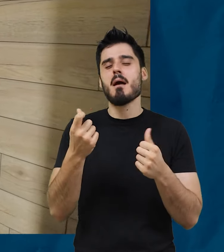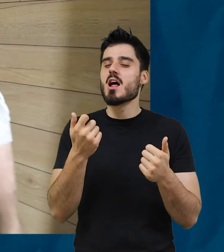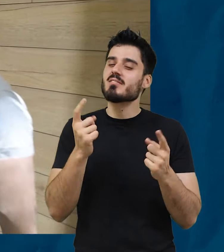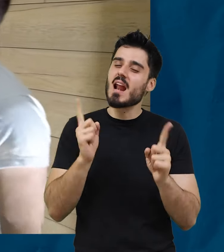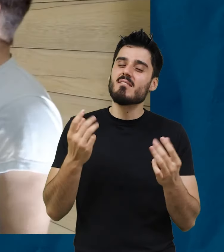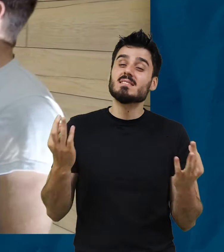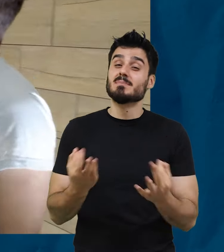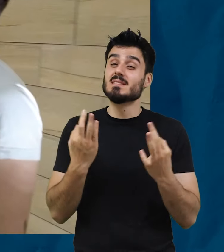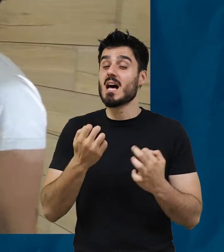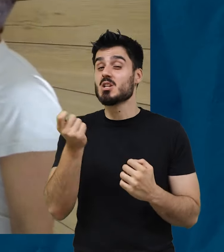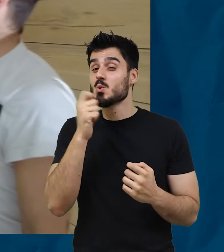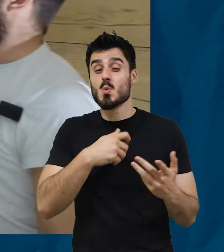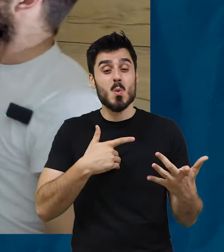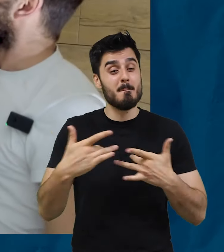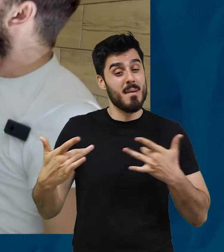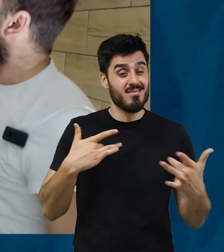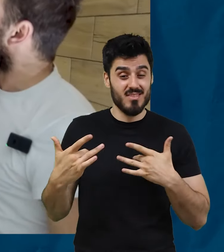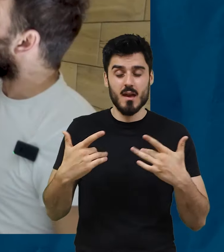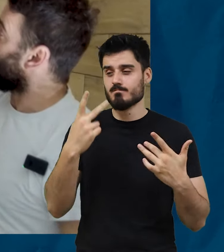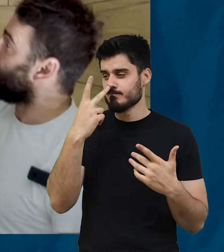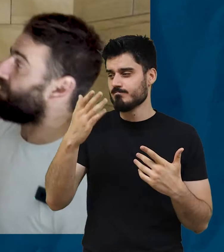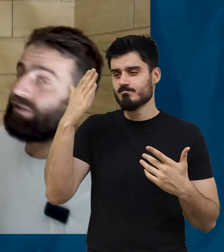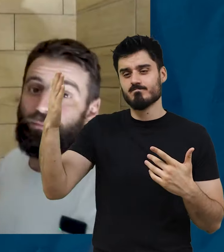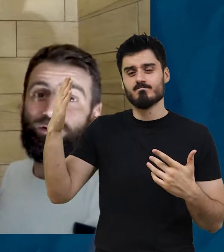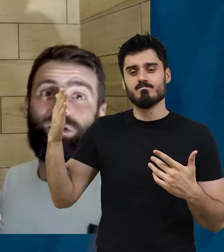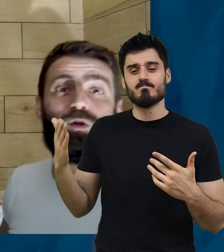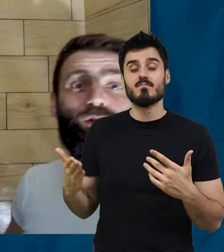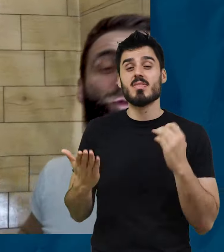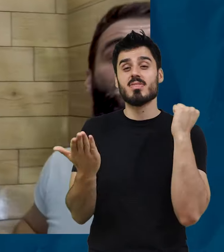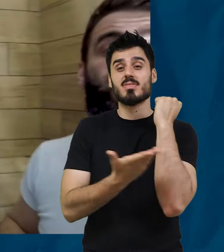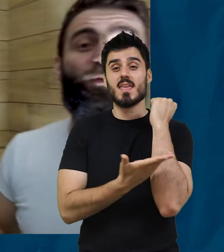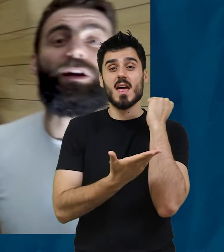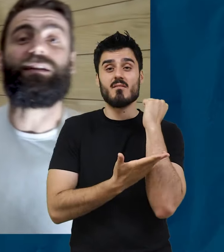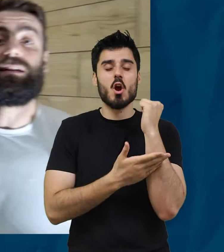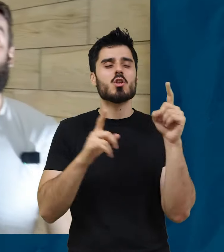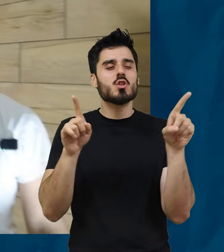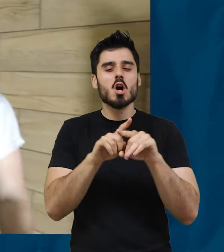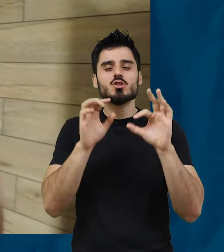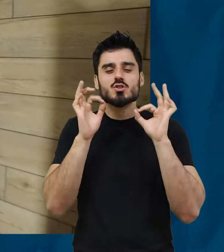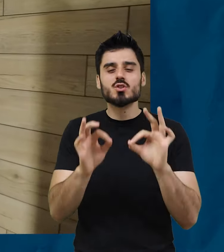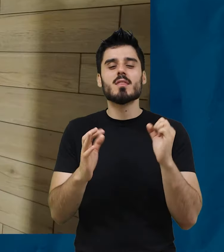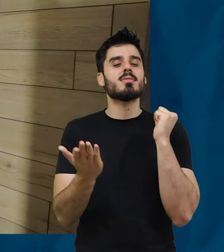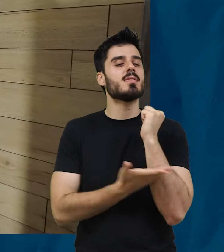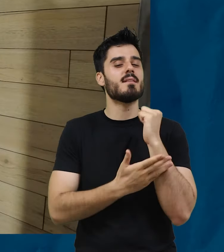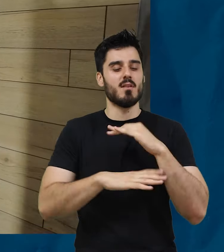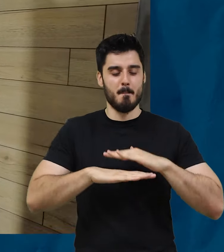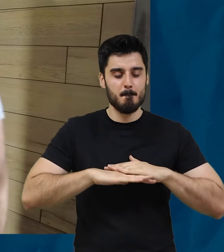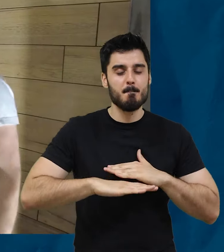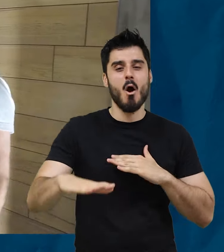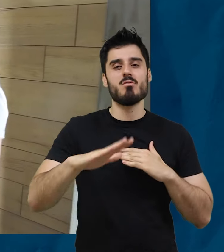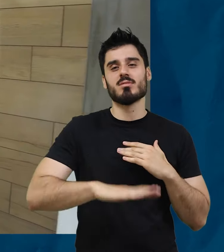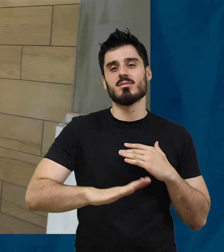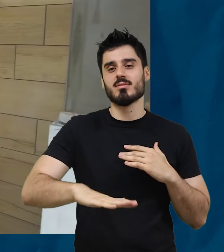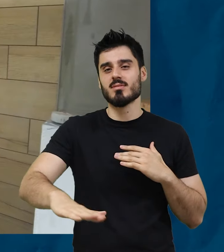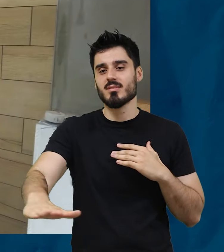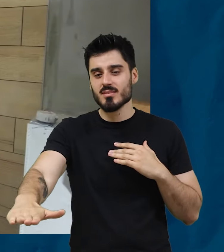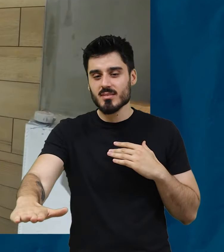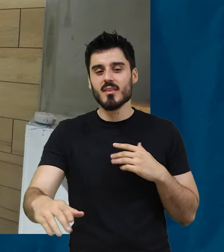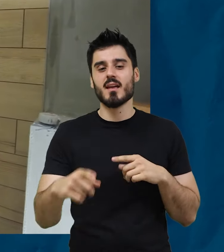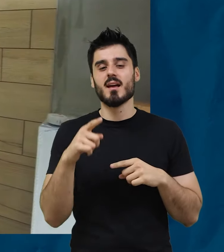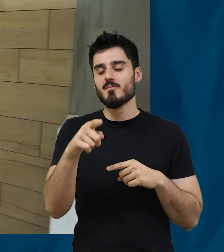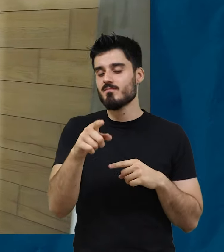по-специални умения. И виждате, че сме наредили тези дървени плочки точно както е нареден дървения под у вас. В един